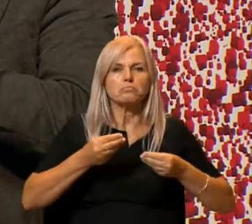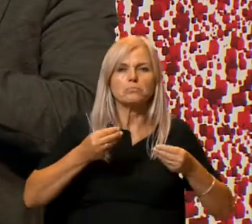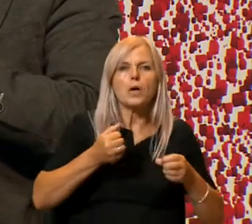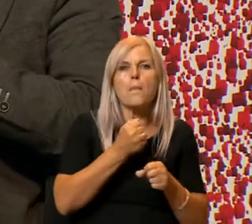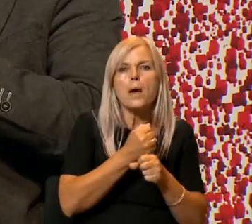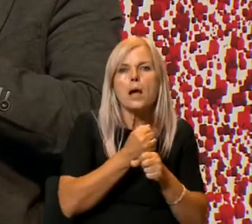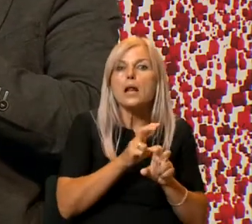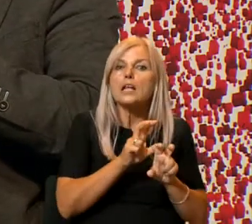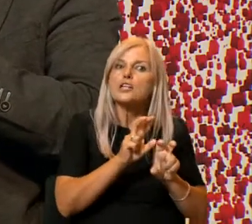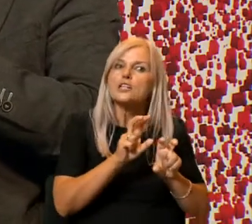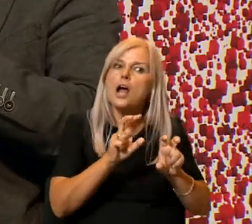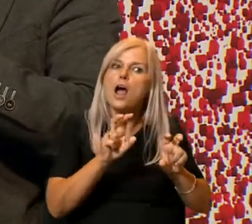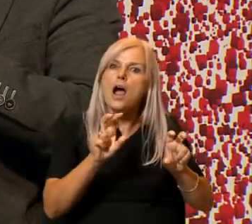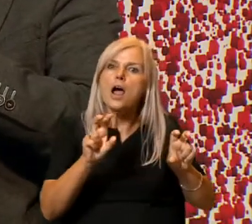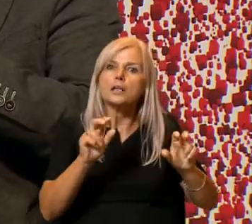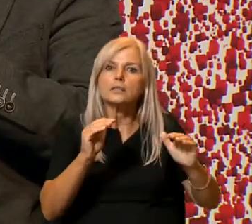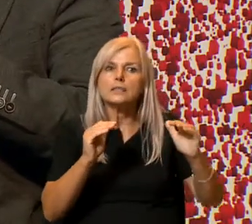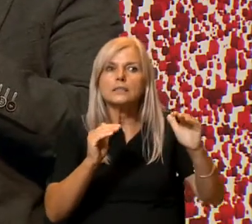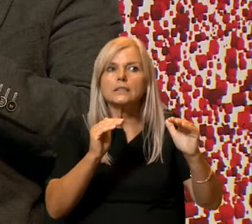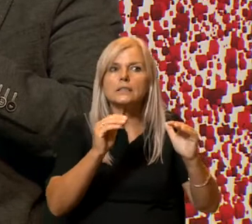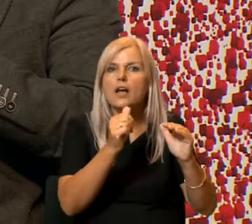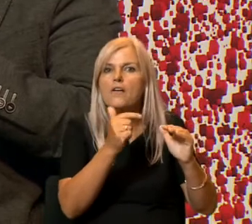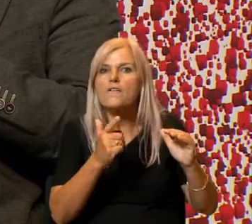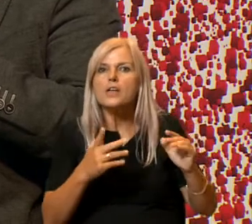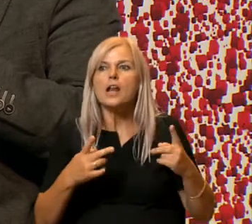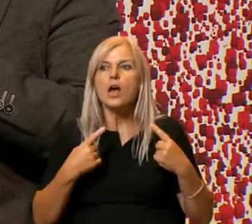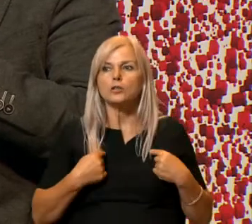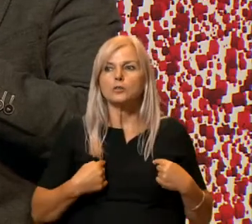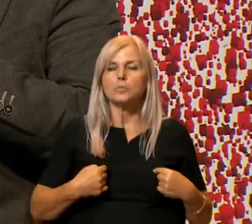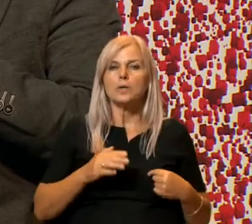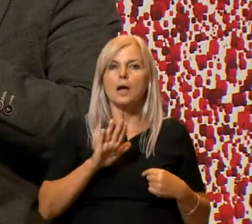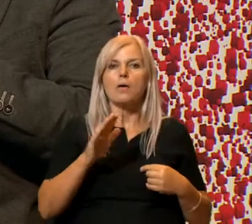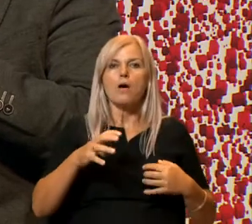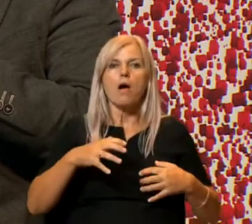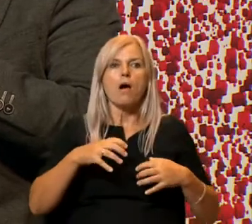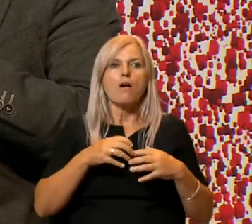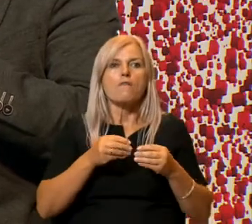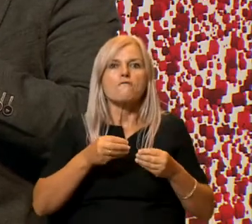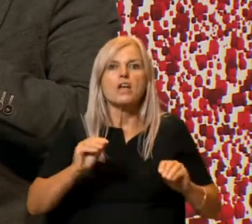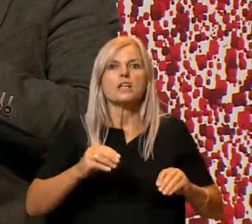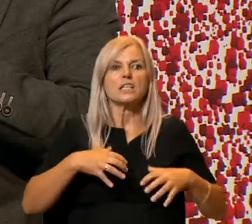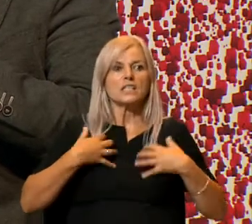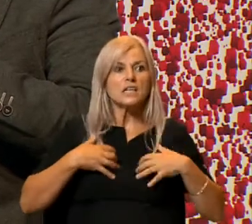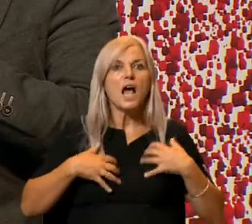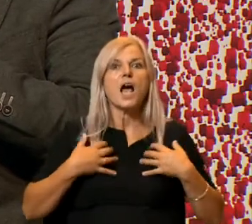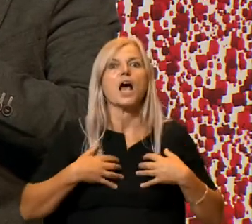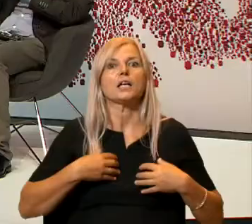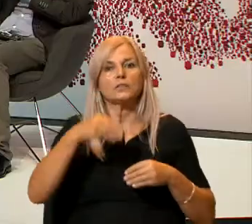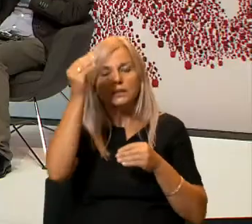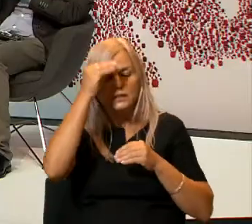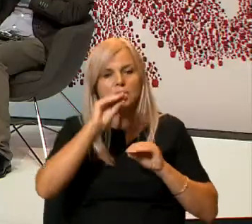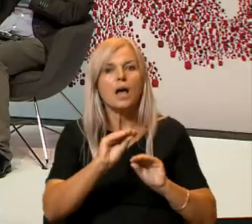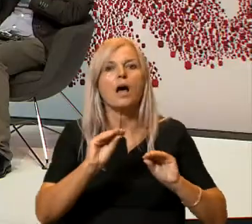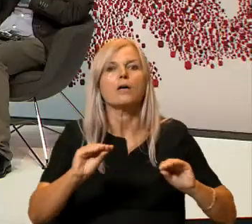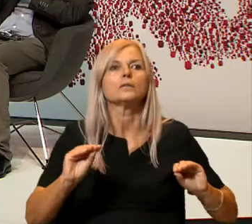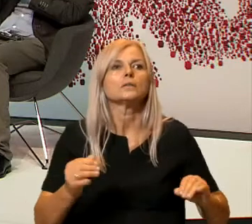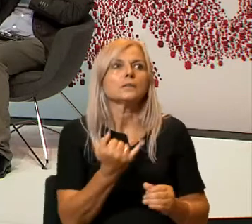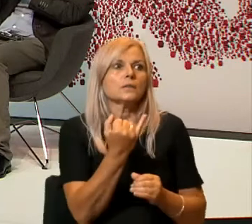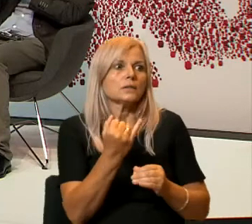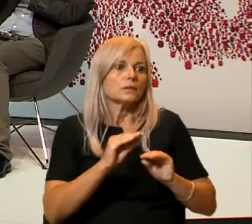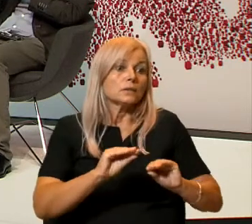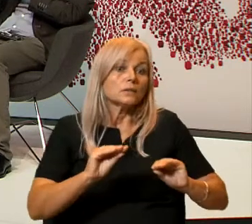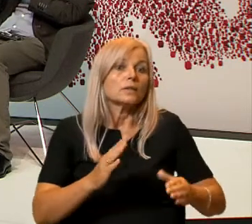został rozłożony nierównomiernie. Wiele osób miało więcej stresu, na przykład matki, więc to spowolnienie nie